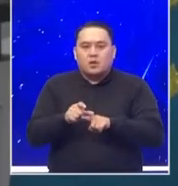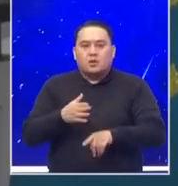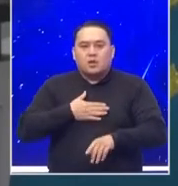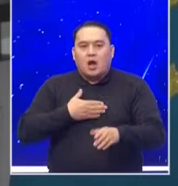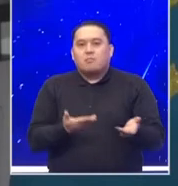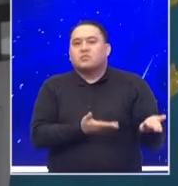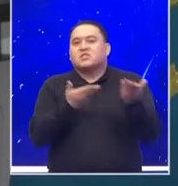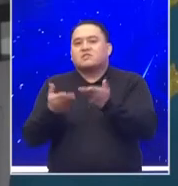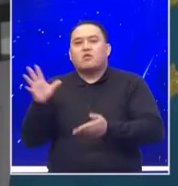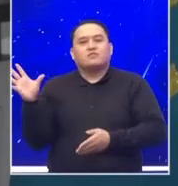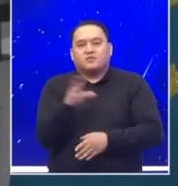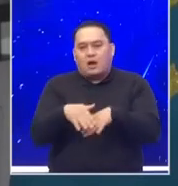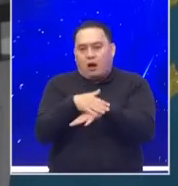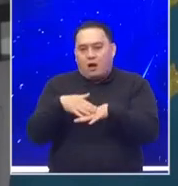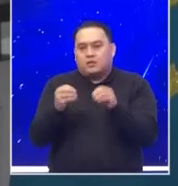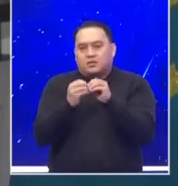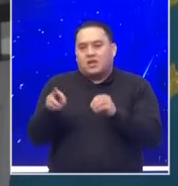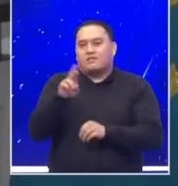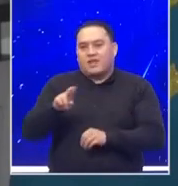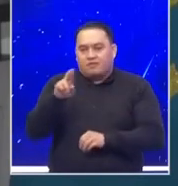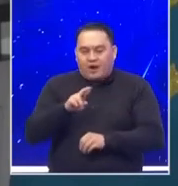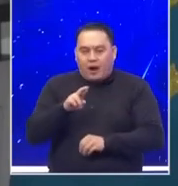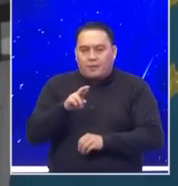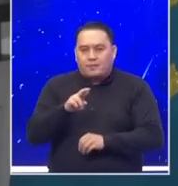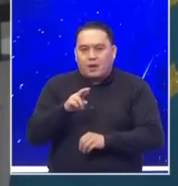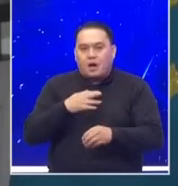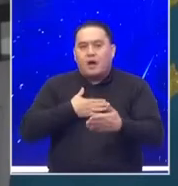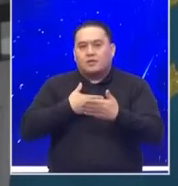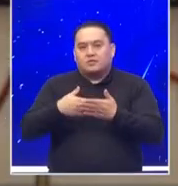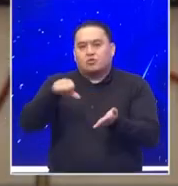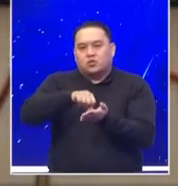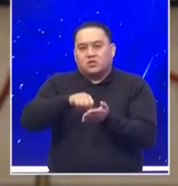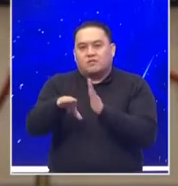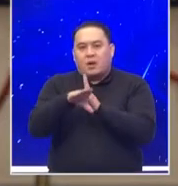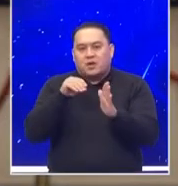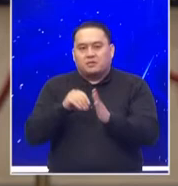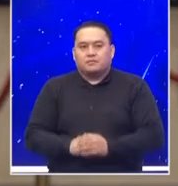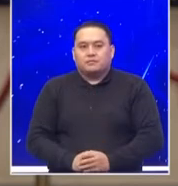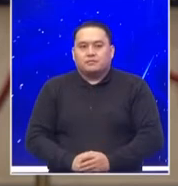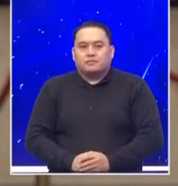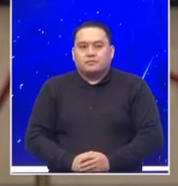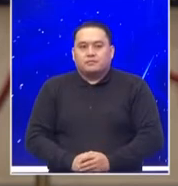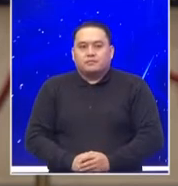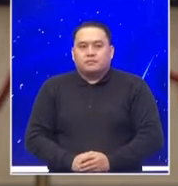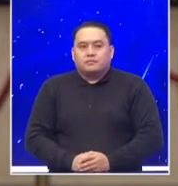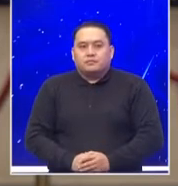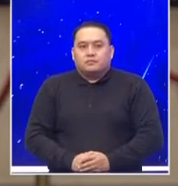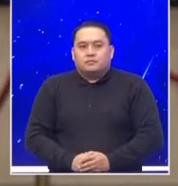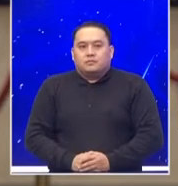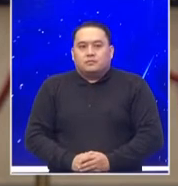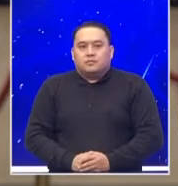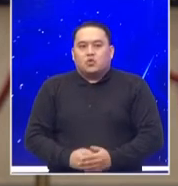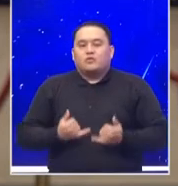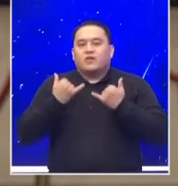призываю всех 10 января пойти на выборы дорогие соотечественники из этой suites